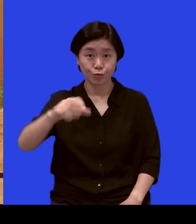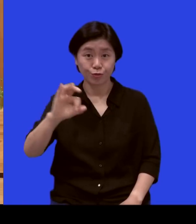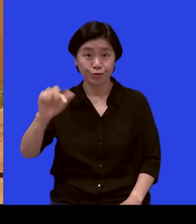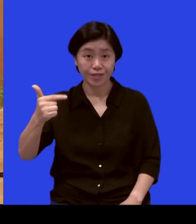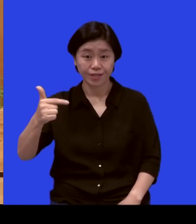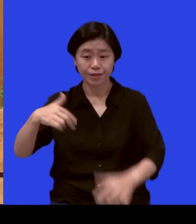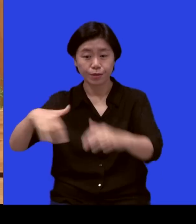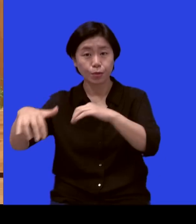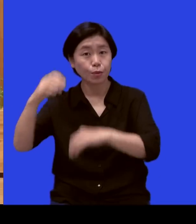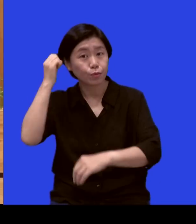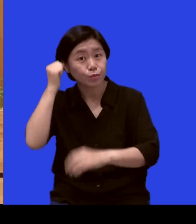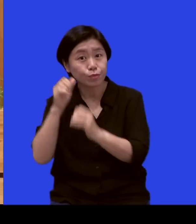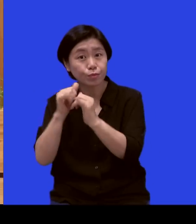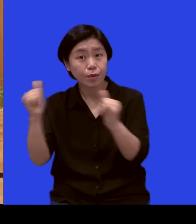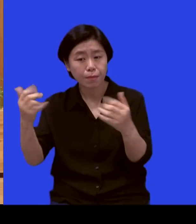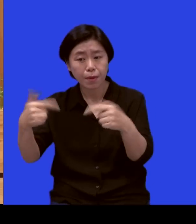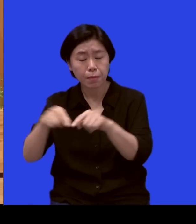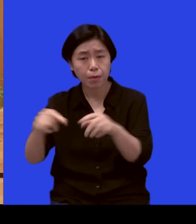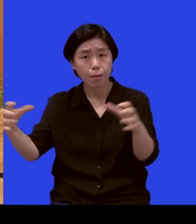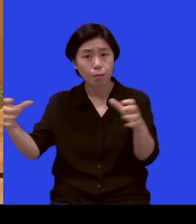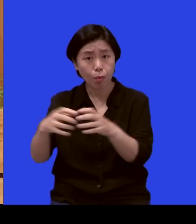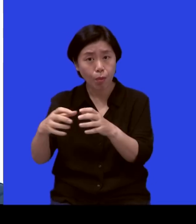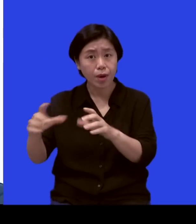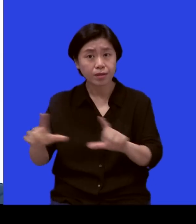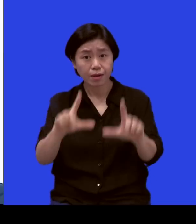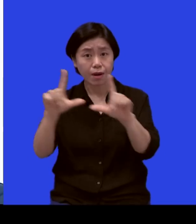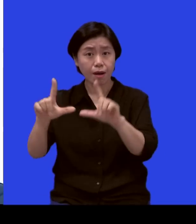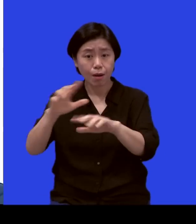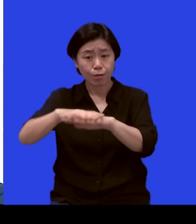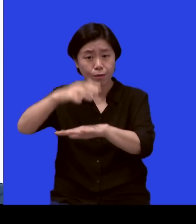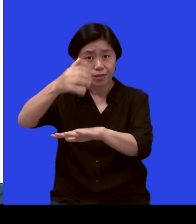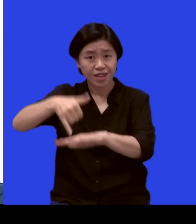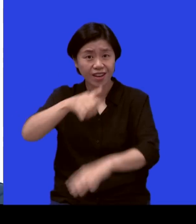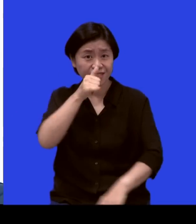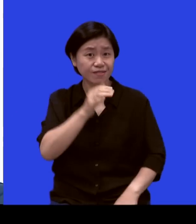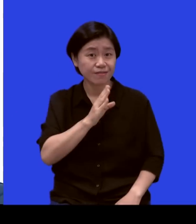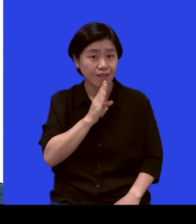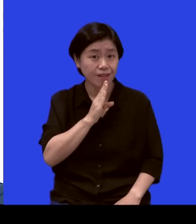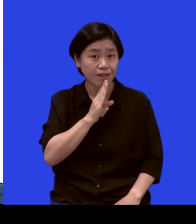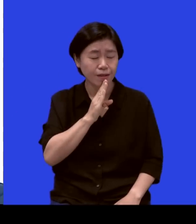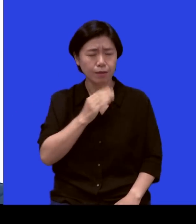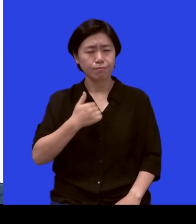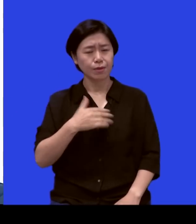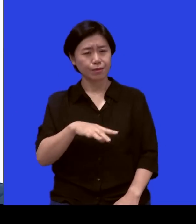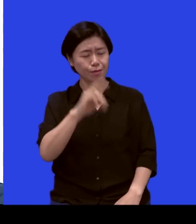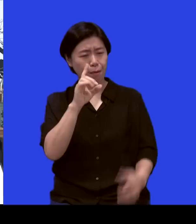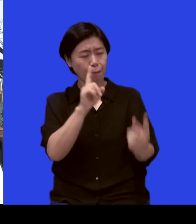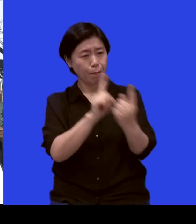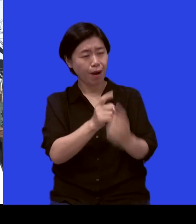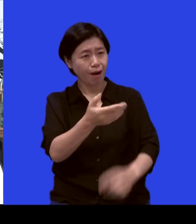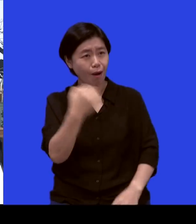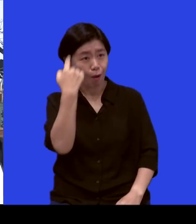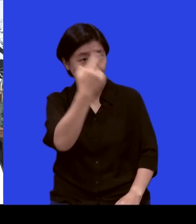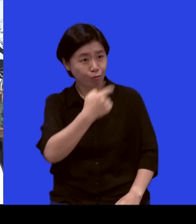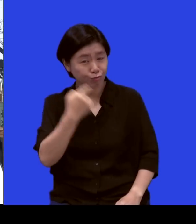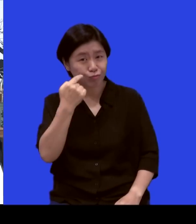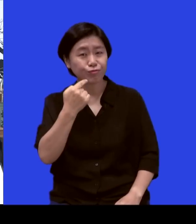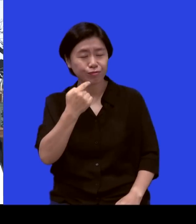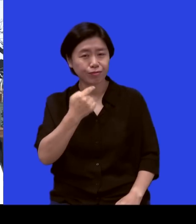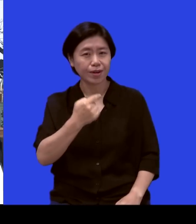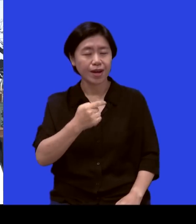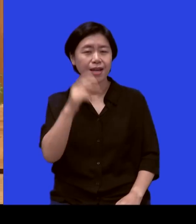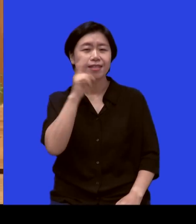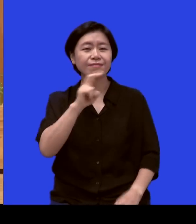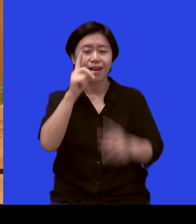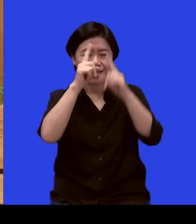오래 지시고 많이 힘든 일 하셨다고 들었는데 이제 첫인상은 네. 왠지 음대 교수님 같으세요. 예술가 느낌이 네, 있죠. 왠지